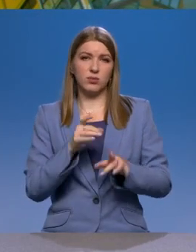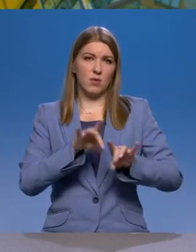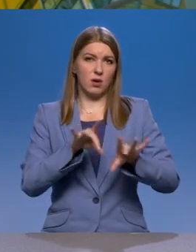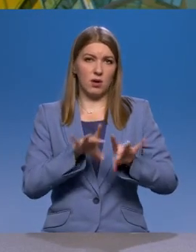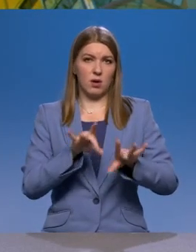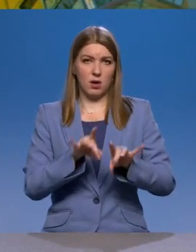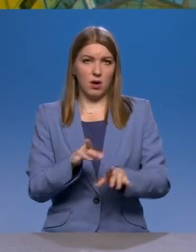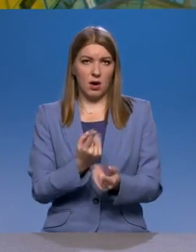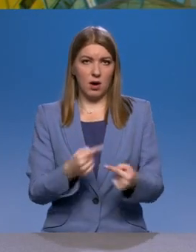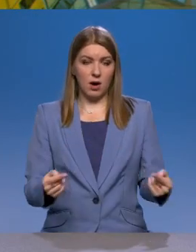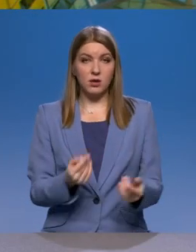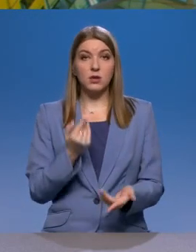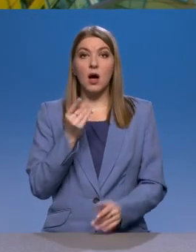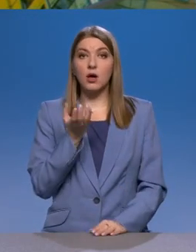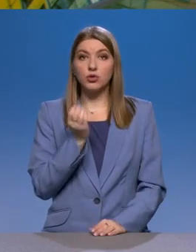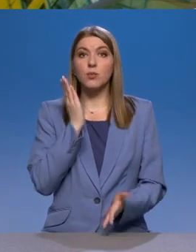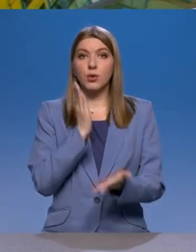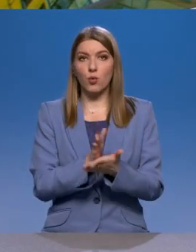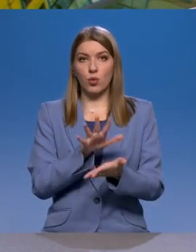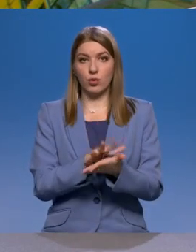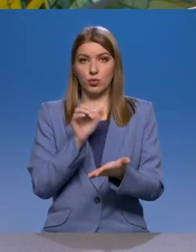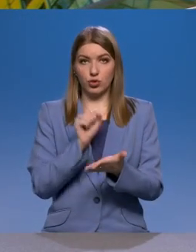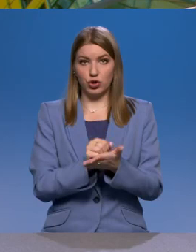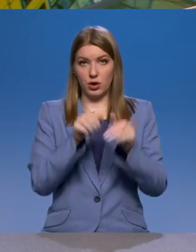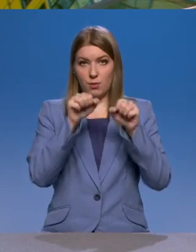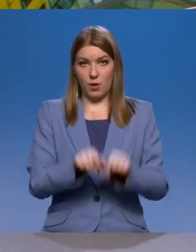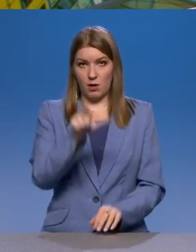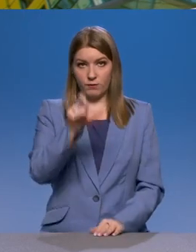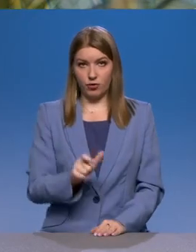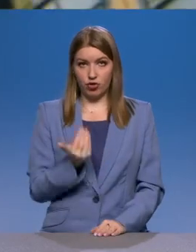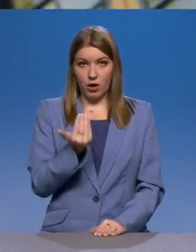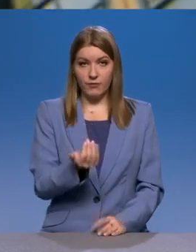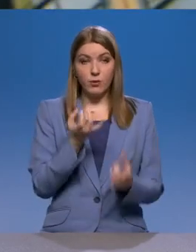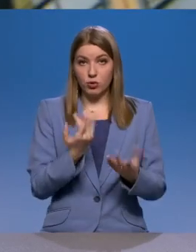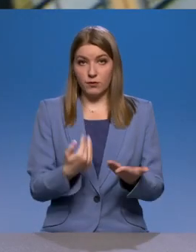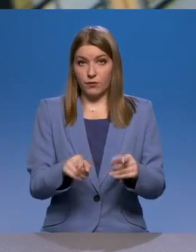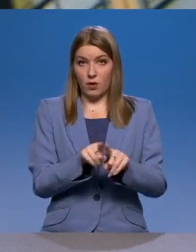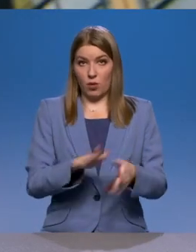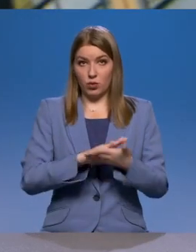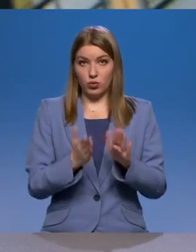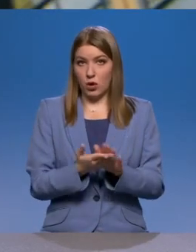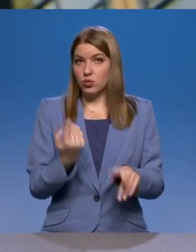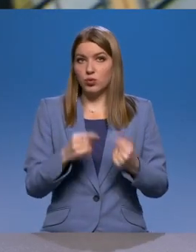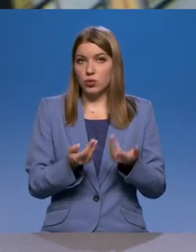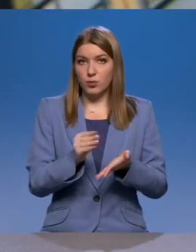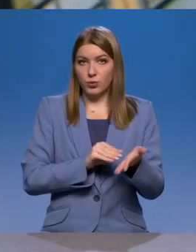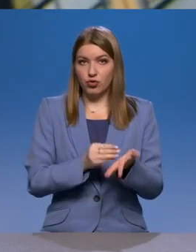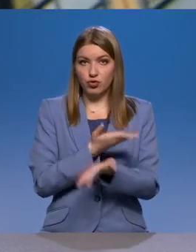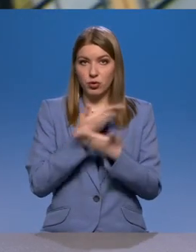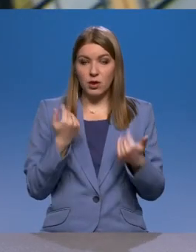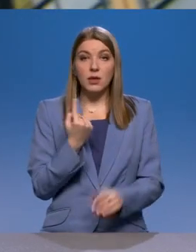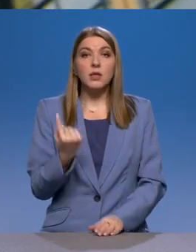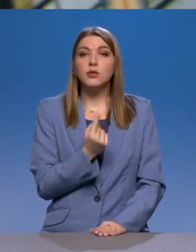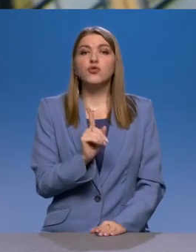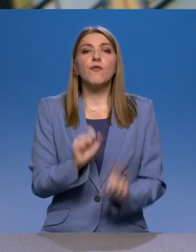идти в прокуратуру, там прямое нарушение средств и прав человека. Вопросов в этой ситуации других нет. Вот единственное, что может быть